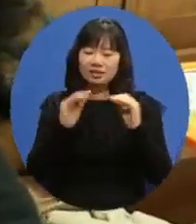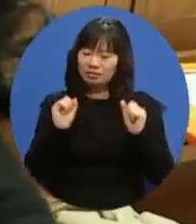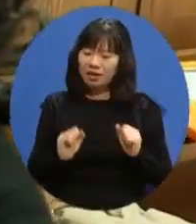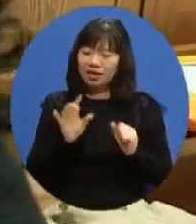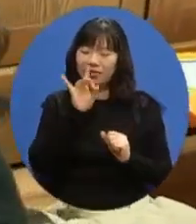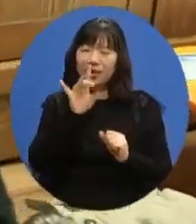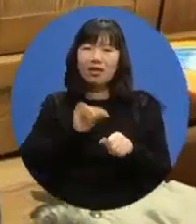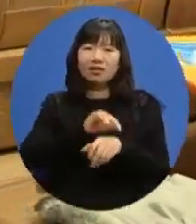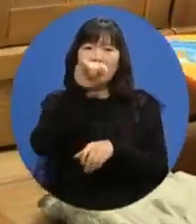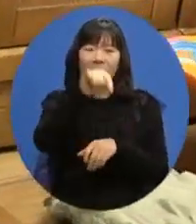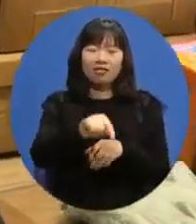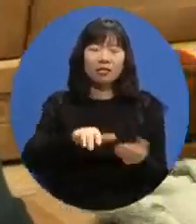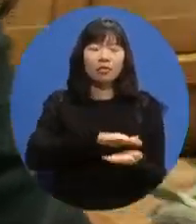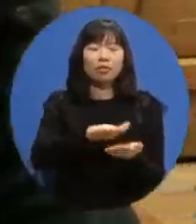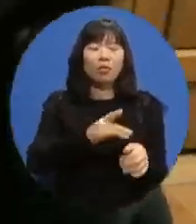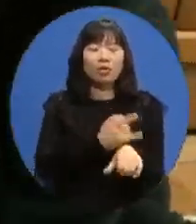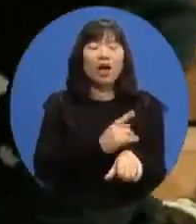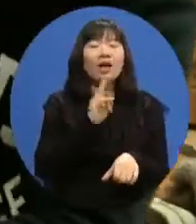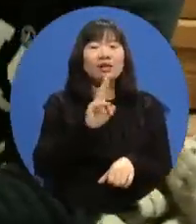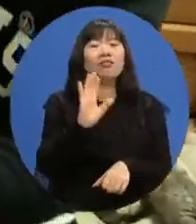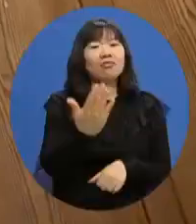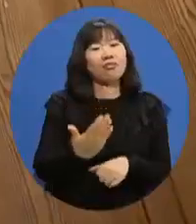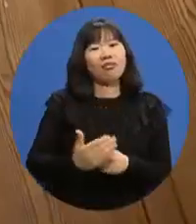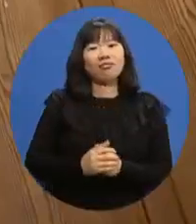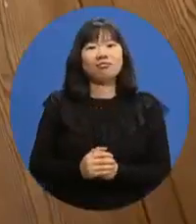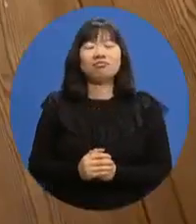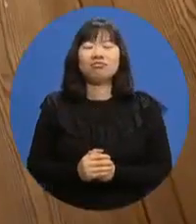나가서 놀아야 돼요.